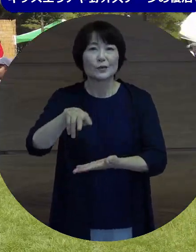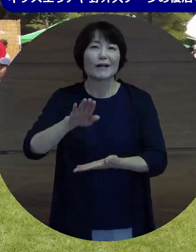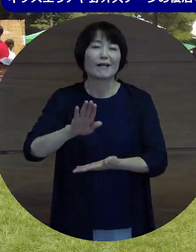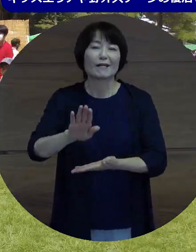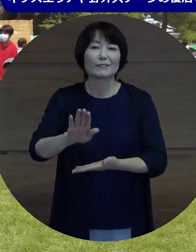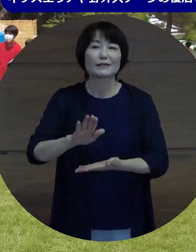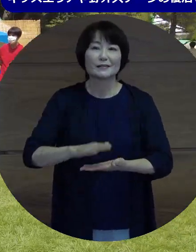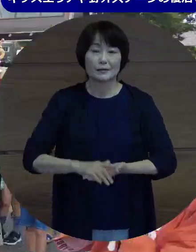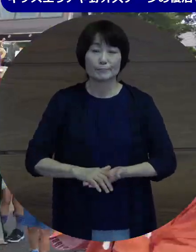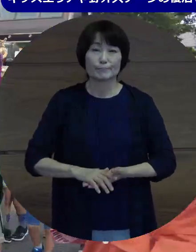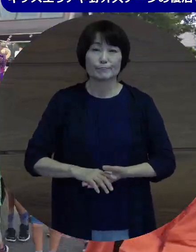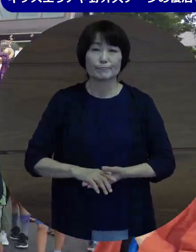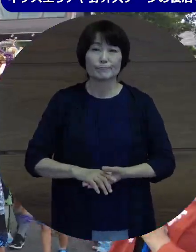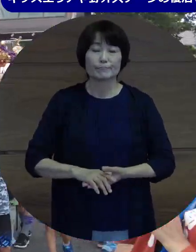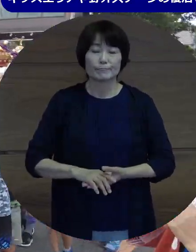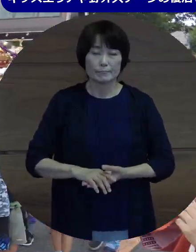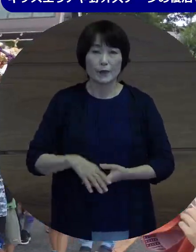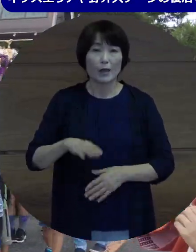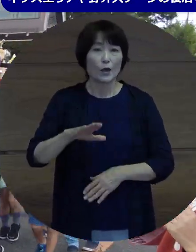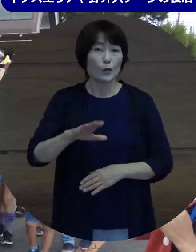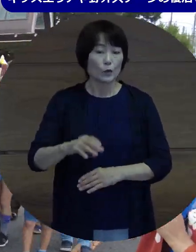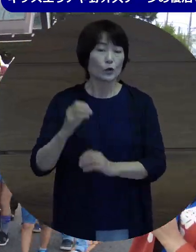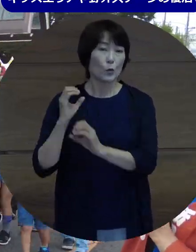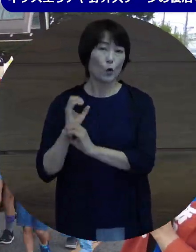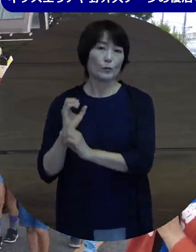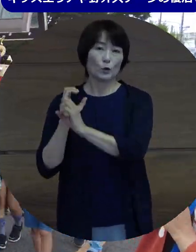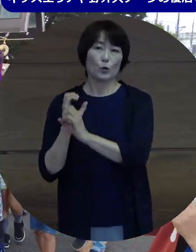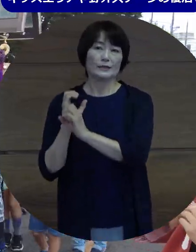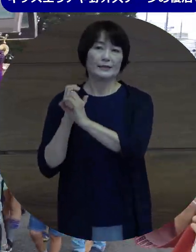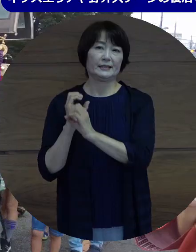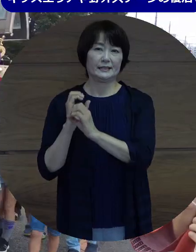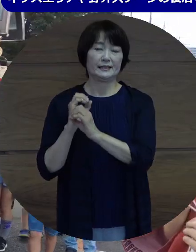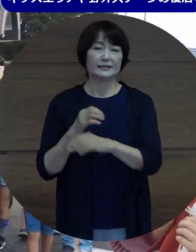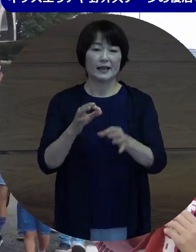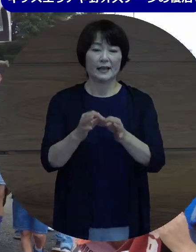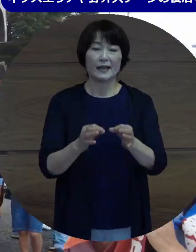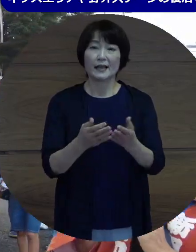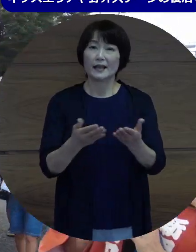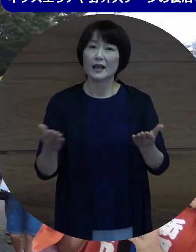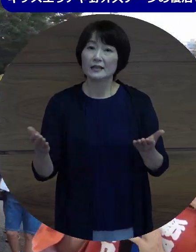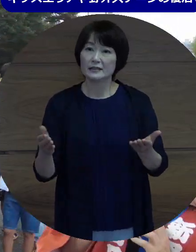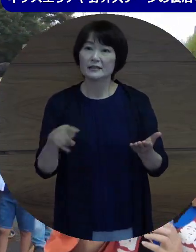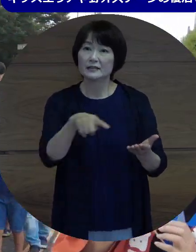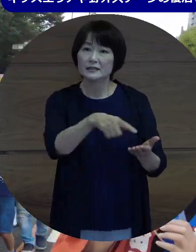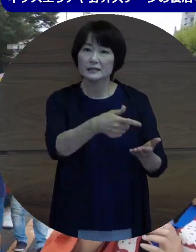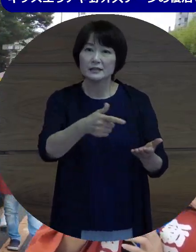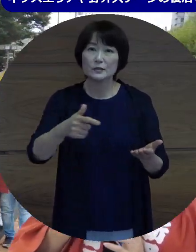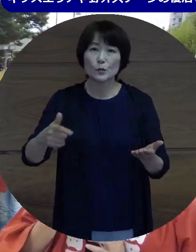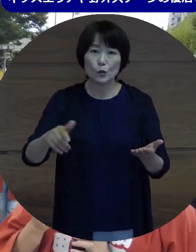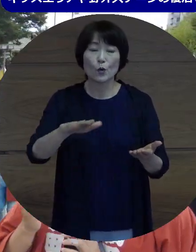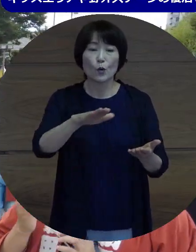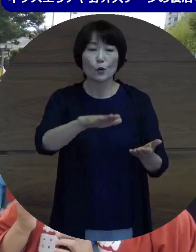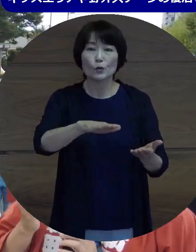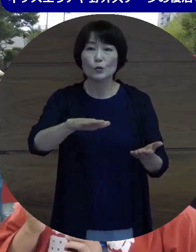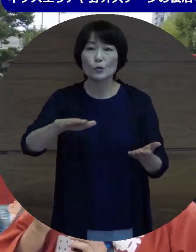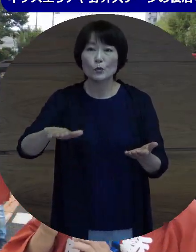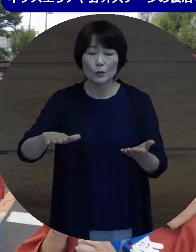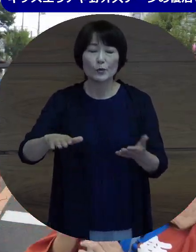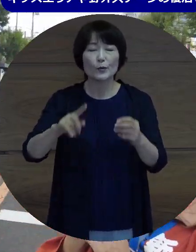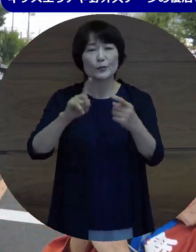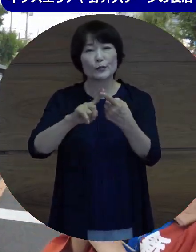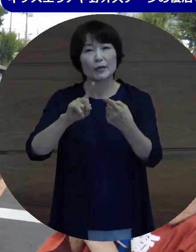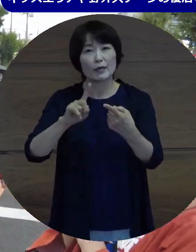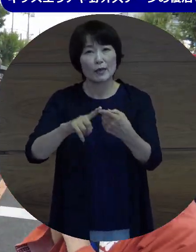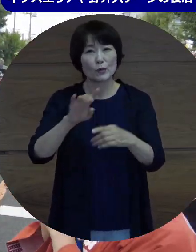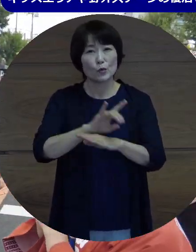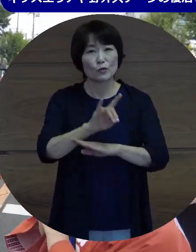ました。さらに、子どもみこしや縁日などさまざまな子ども向けの企